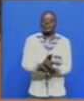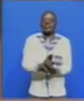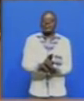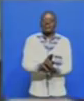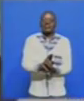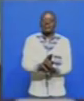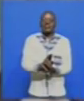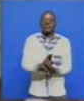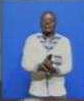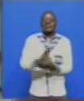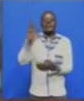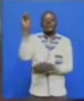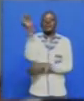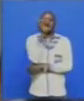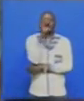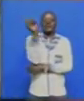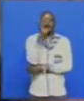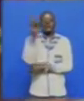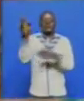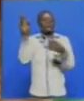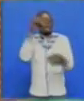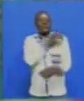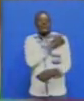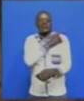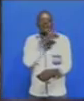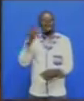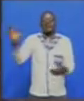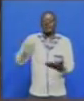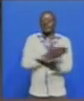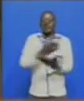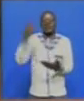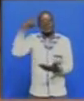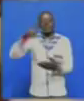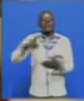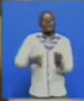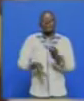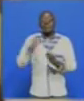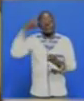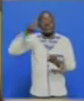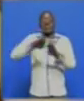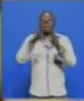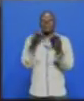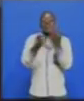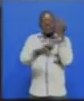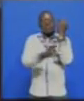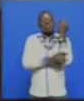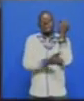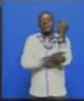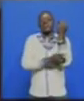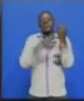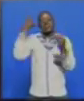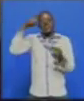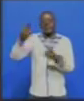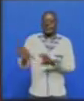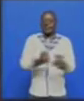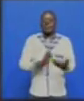Le Ditanien version Dagara entonnait en chœur pour donner le ton à la caravane de l'indépendance ici à Dano. Initiée par le